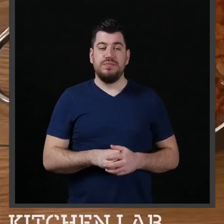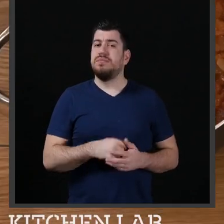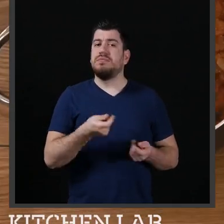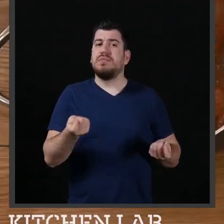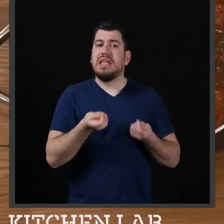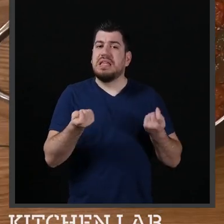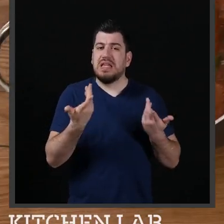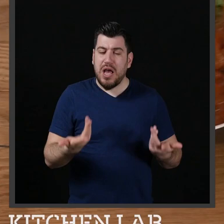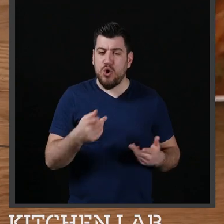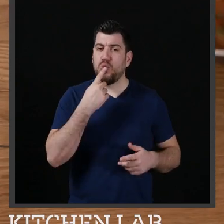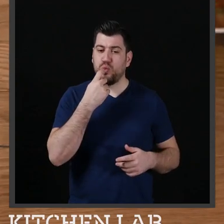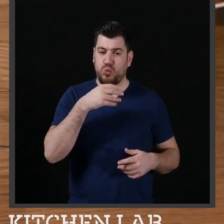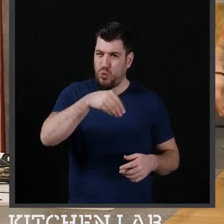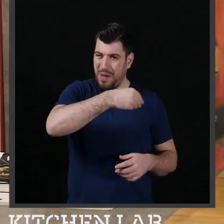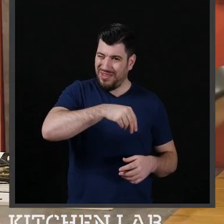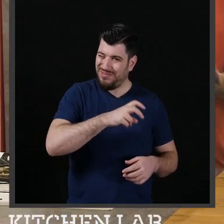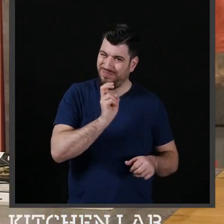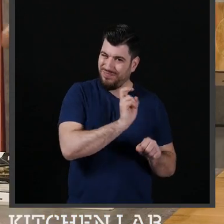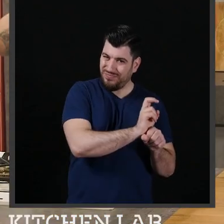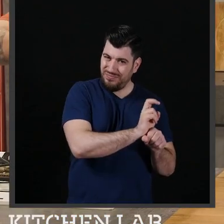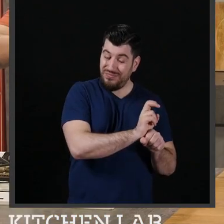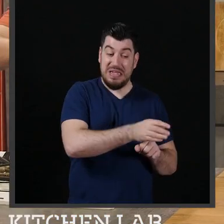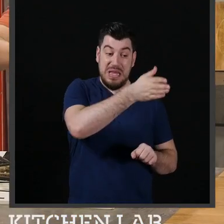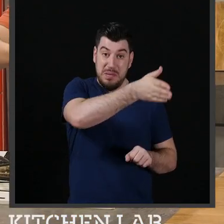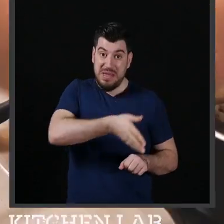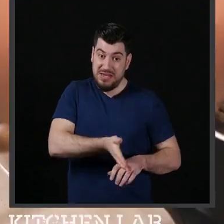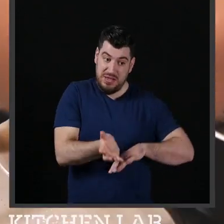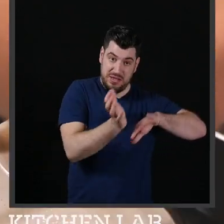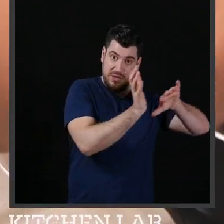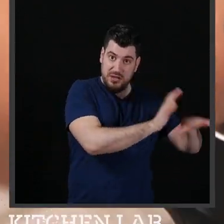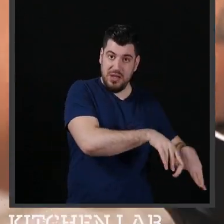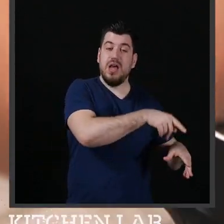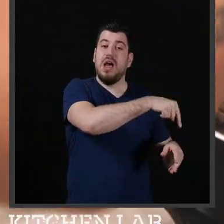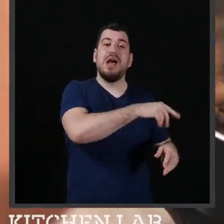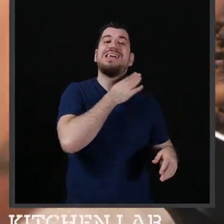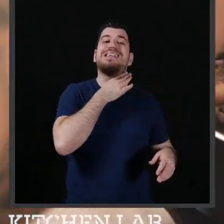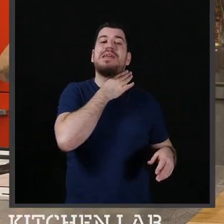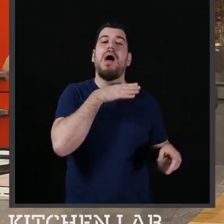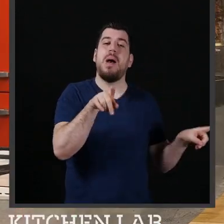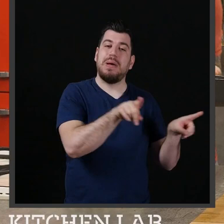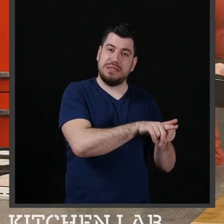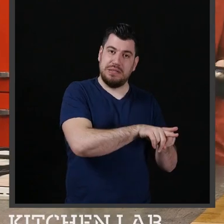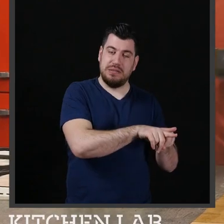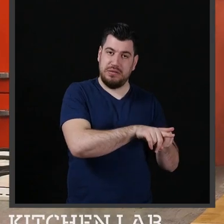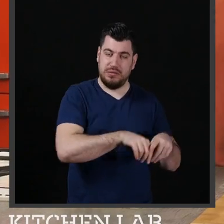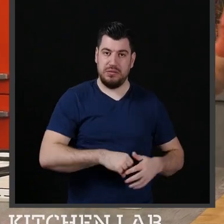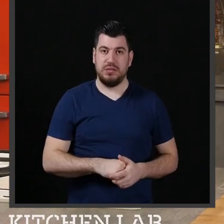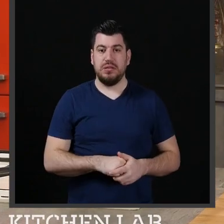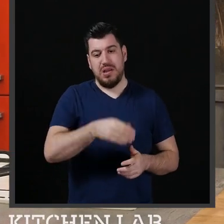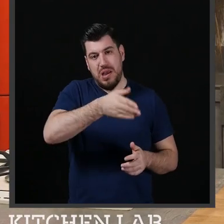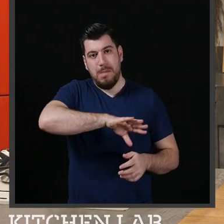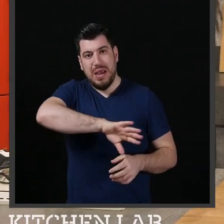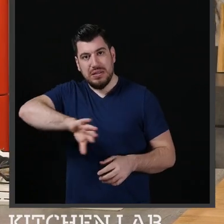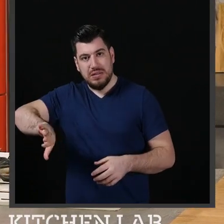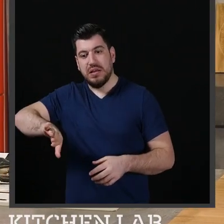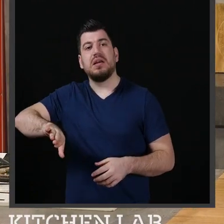κάνω είναι, θυμάστε τη σάλτσα ντομάτας που ετοιμάσαμε πριν. Τη μισή να τη ρίξω μέσα στο κοιμά, εδώ. Και την άλλη μισή